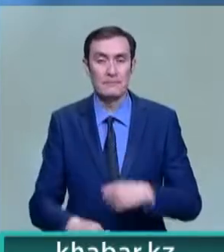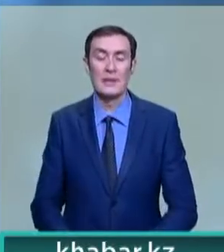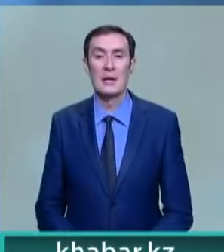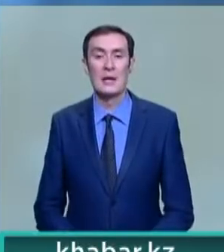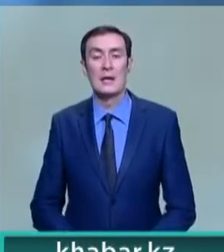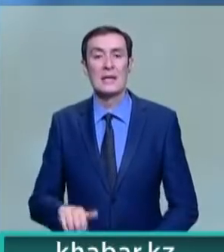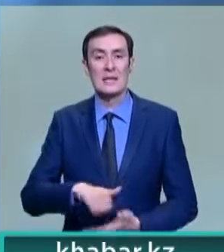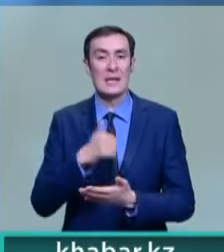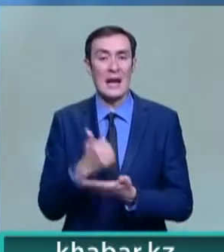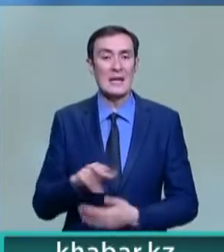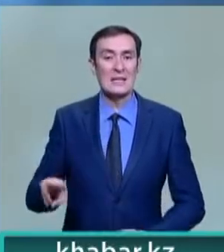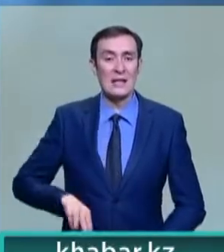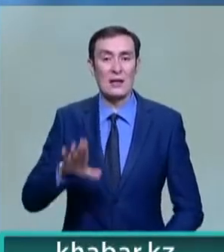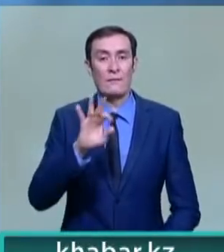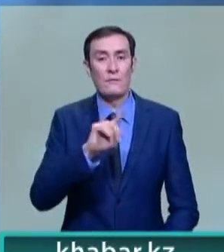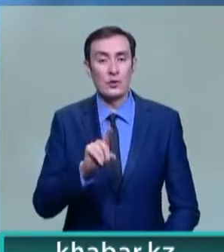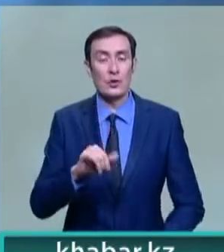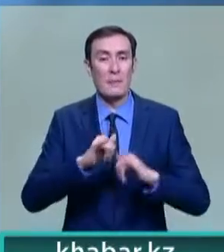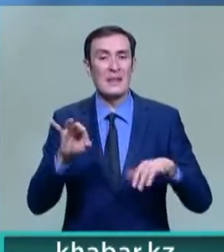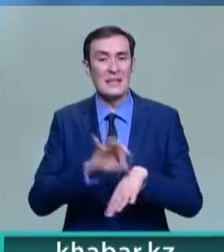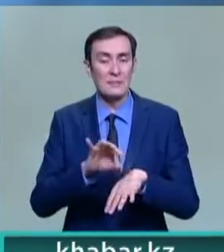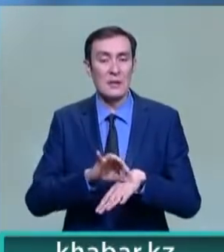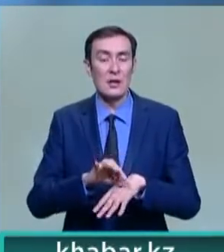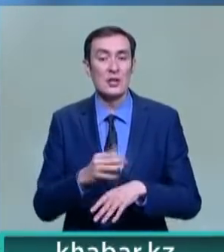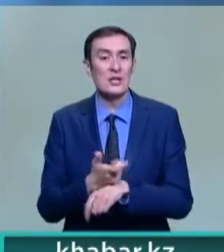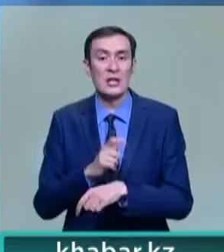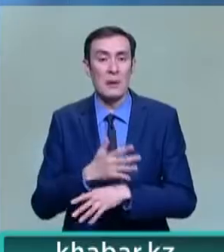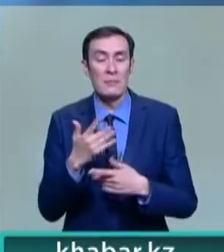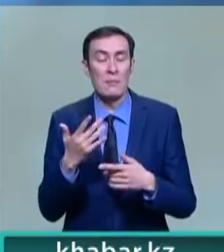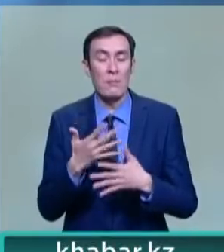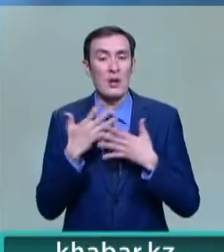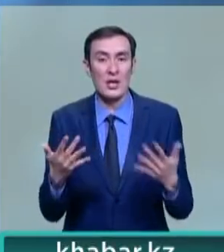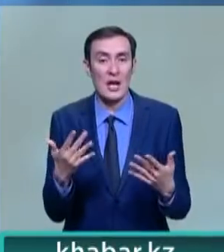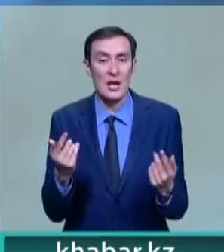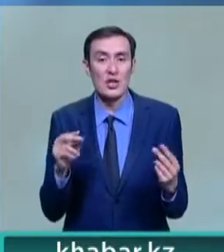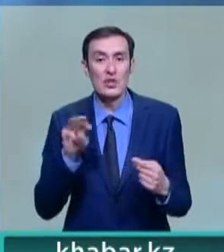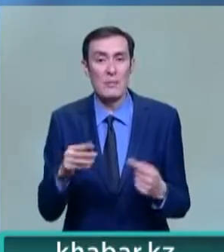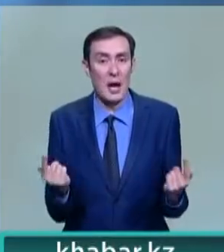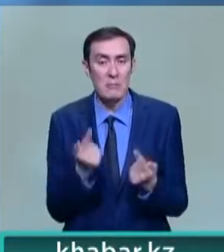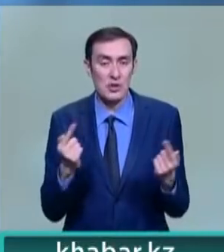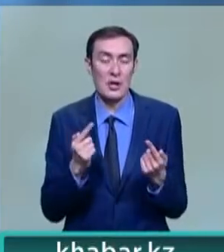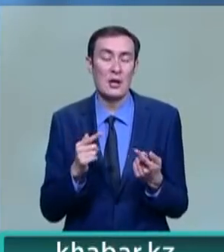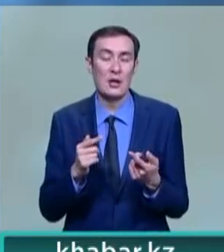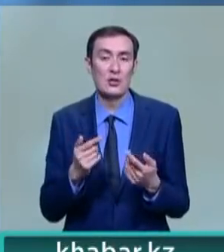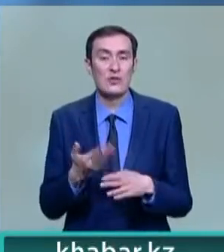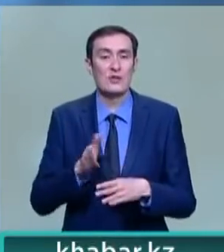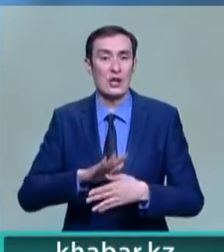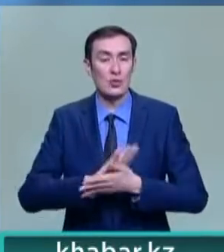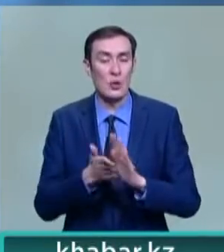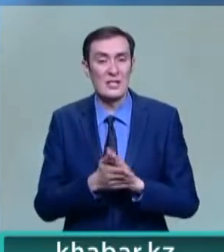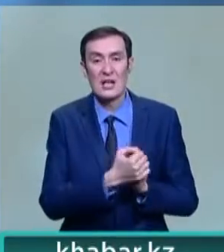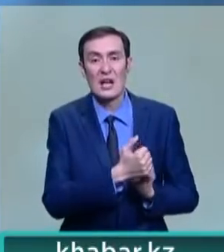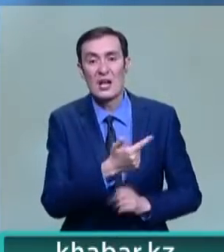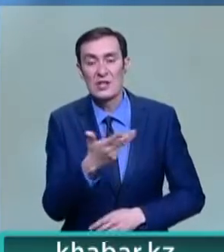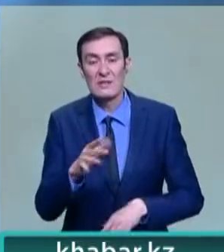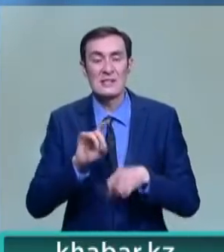Генеральный директор ВОЗ заявил, что пандемия вышла за рамки обычной чрезвычайной ситуации в сфере здравоохранения. Число